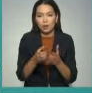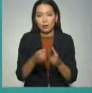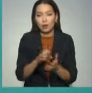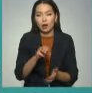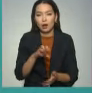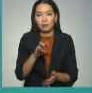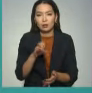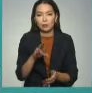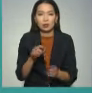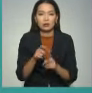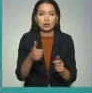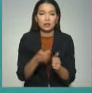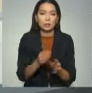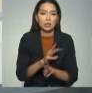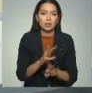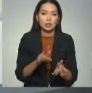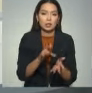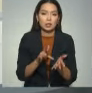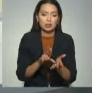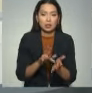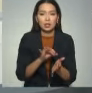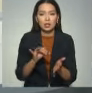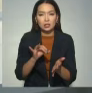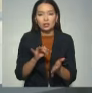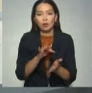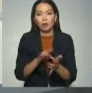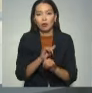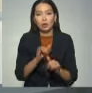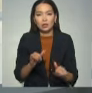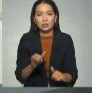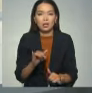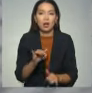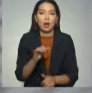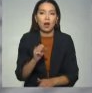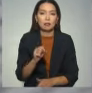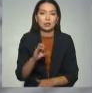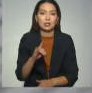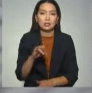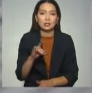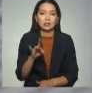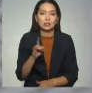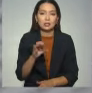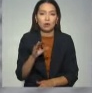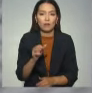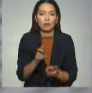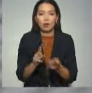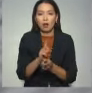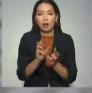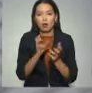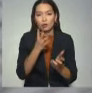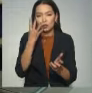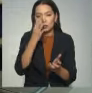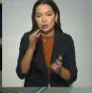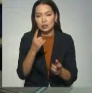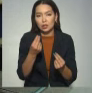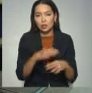Аманат. По словам вице-министра индустрии и инфраструктурного развития Алмаса Идрысова, на обновление автопарка за 4 года из республиканского бюджета